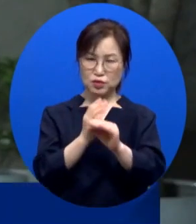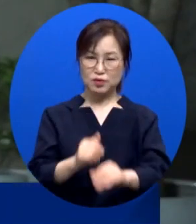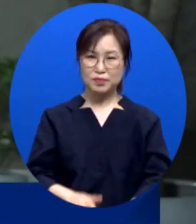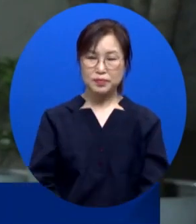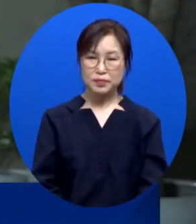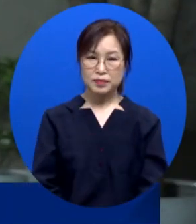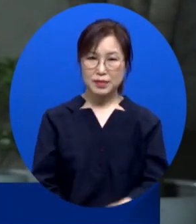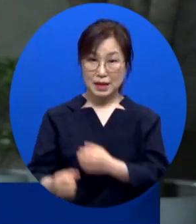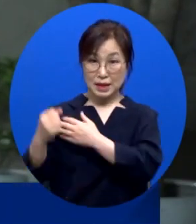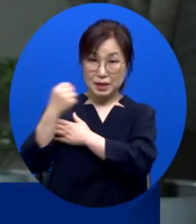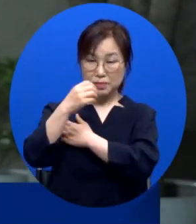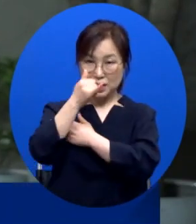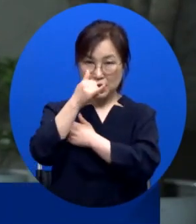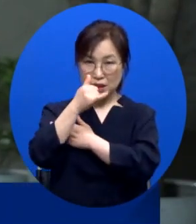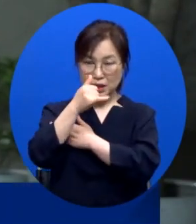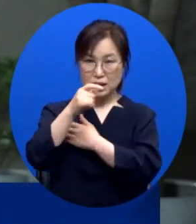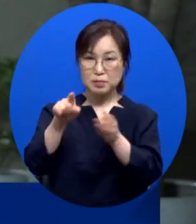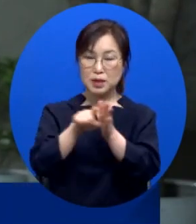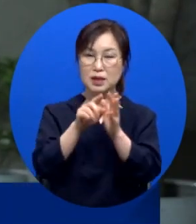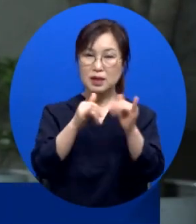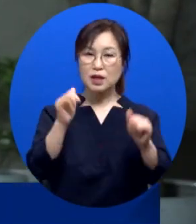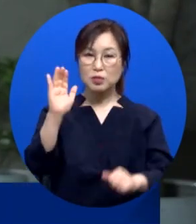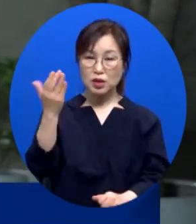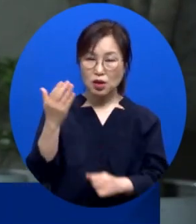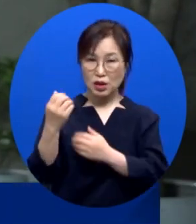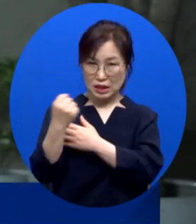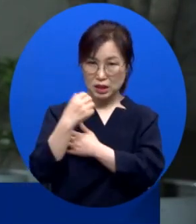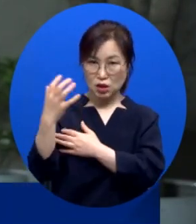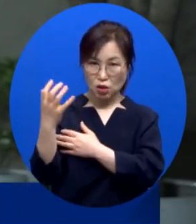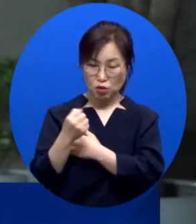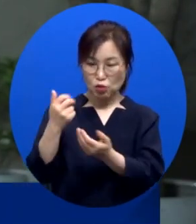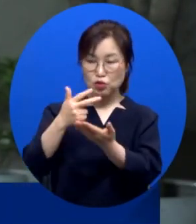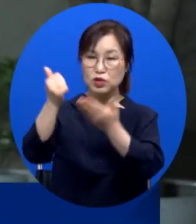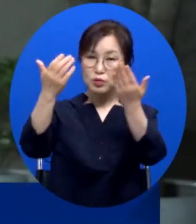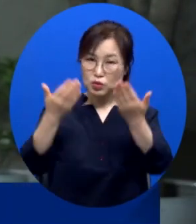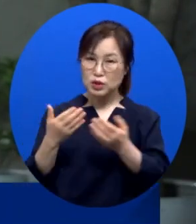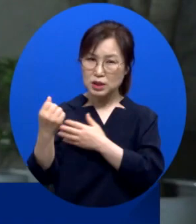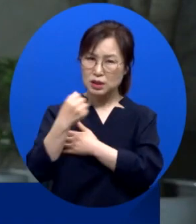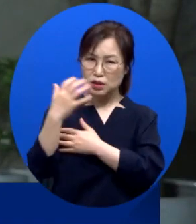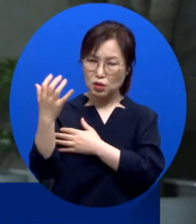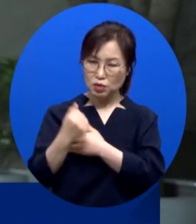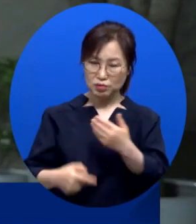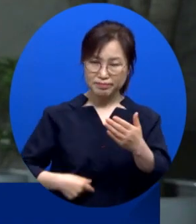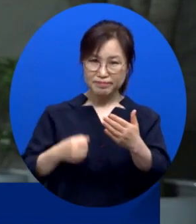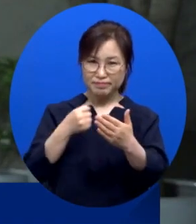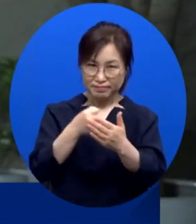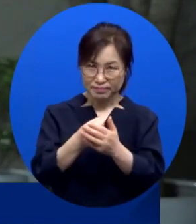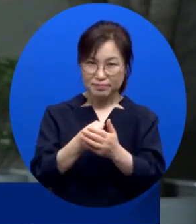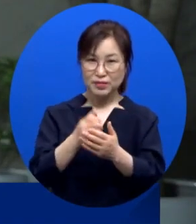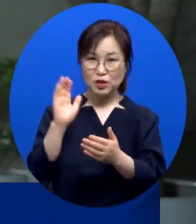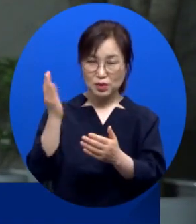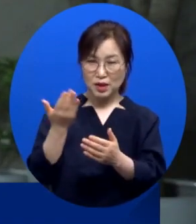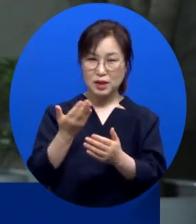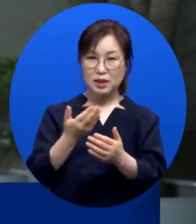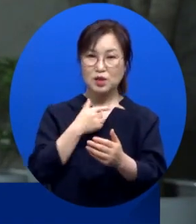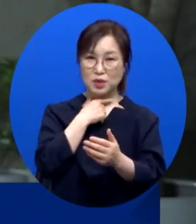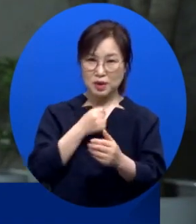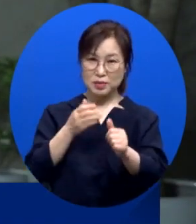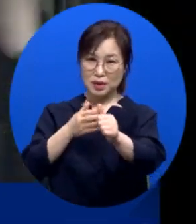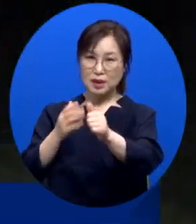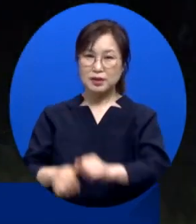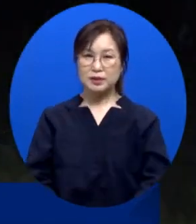있는 그리스도인이 되어서 각자 능력으로 주님 주신 능력으로 살아갈 수 있는 담대함을 다들 얻기를 바라는 마음을 갖고